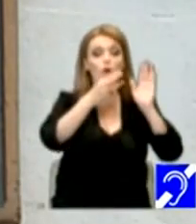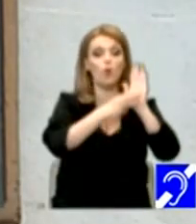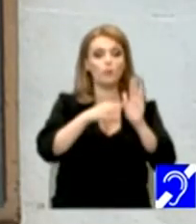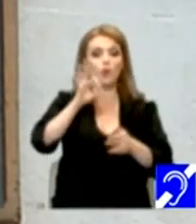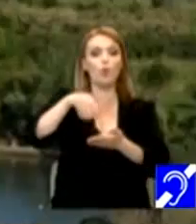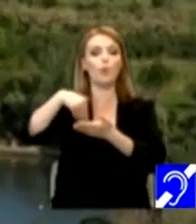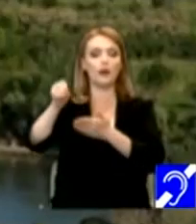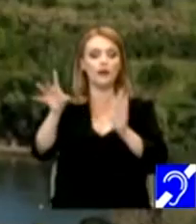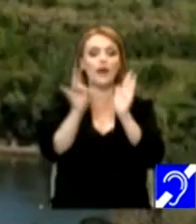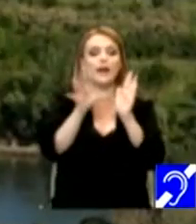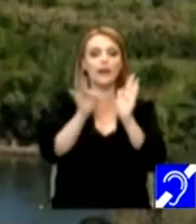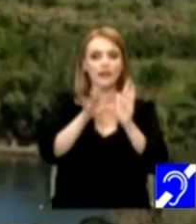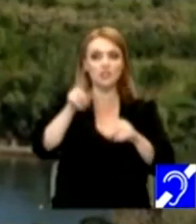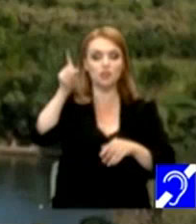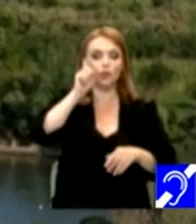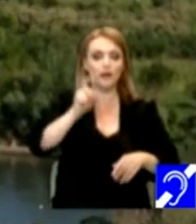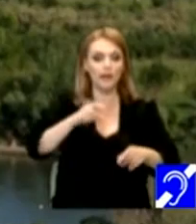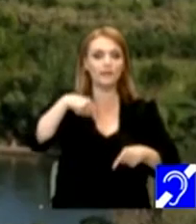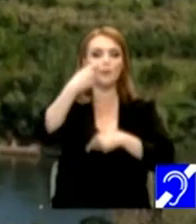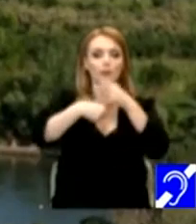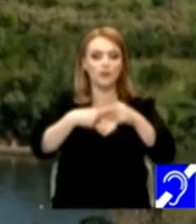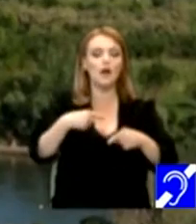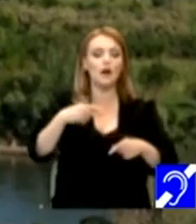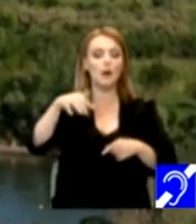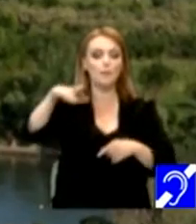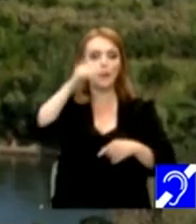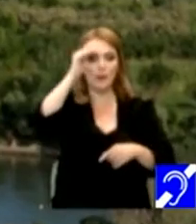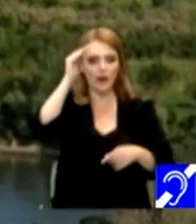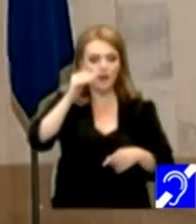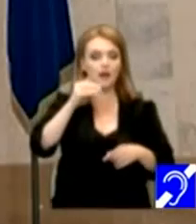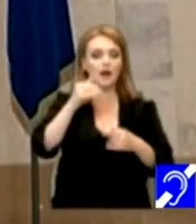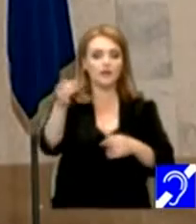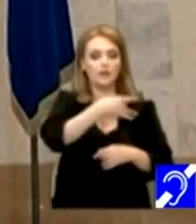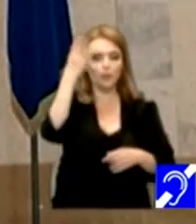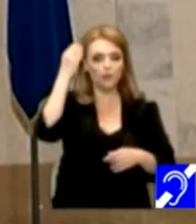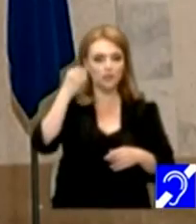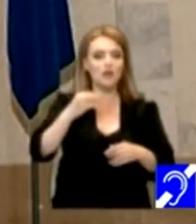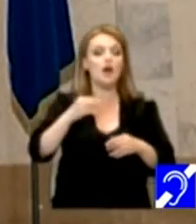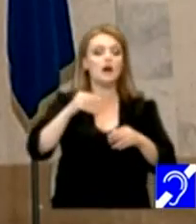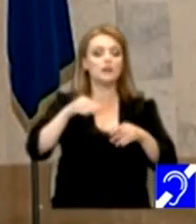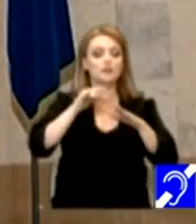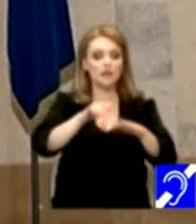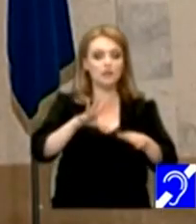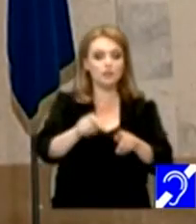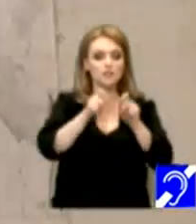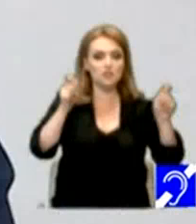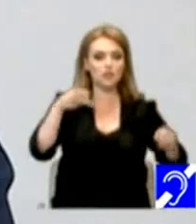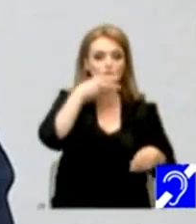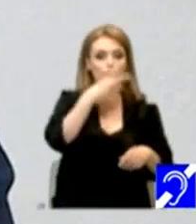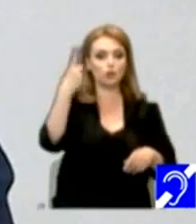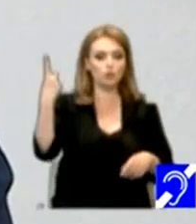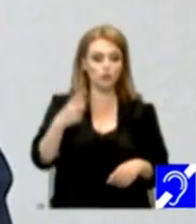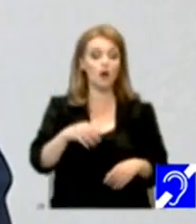furnizarea energiei electrice din Ucraina pentru Republica Moldova. Ancheta a fost deschisă în mai 2021 după ce Procurorul